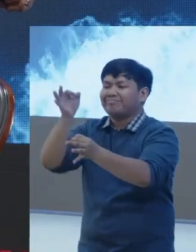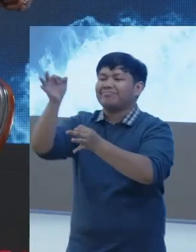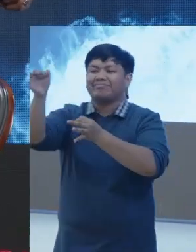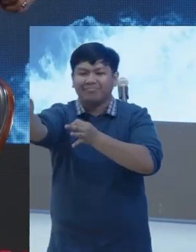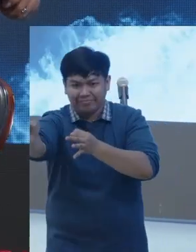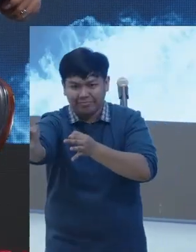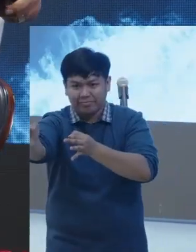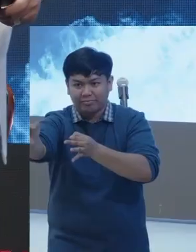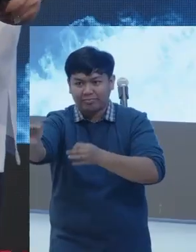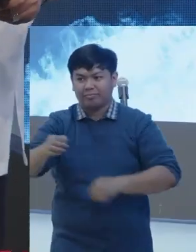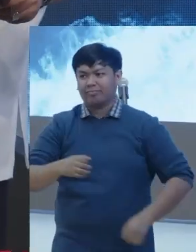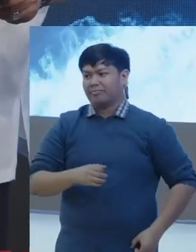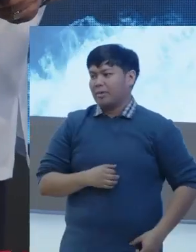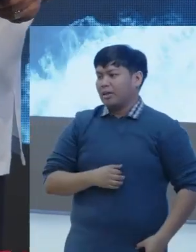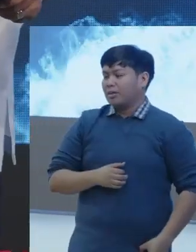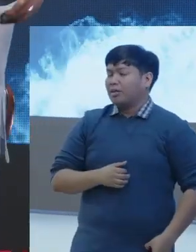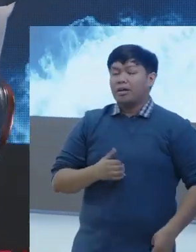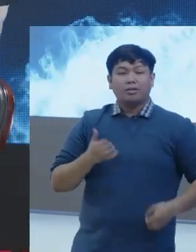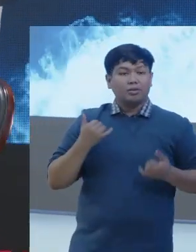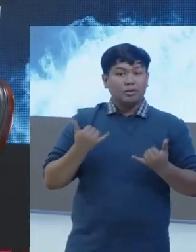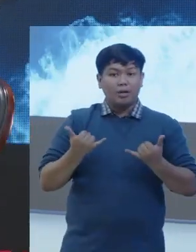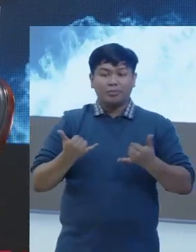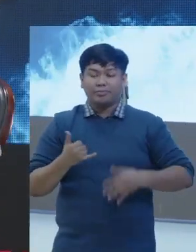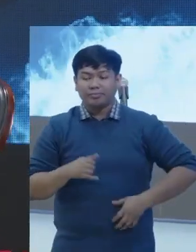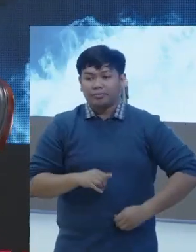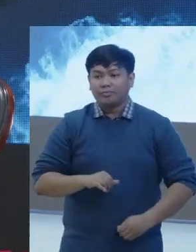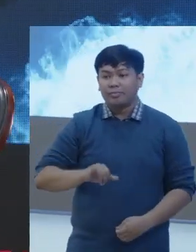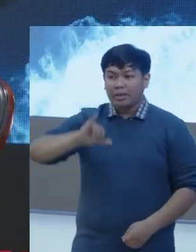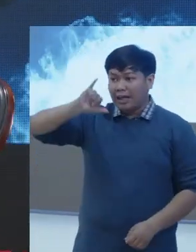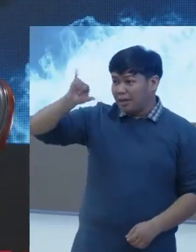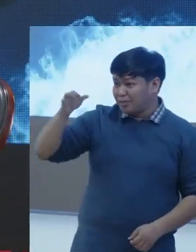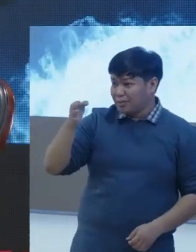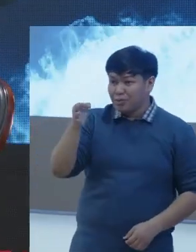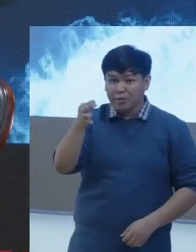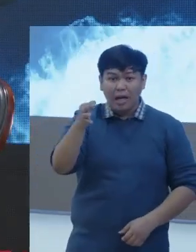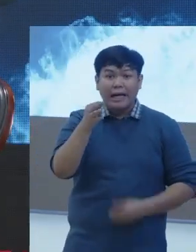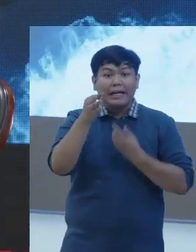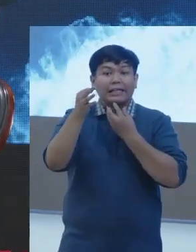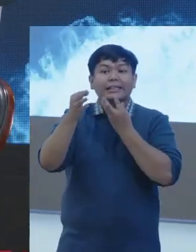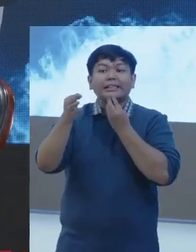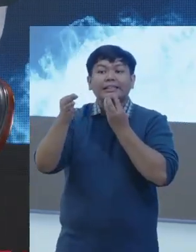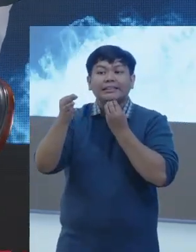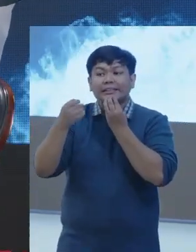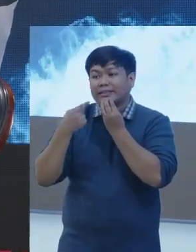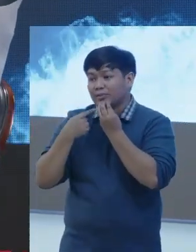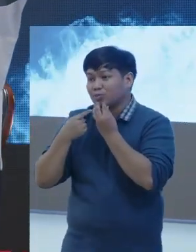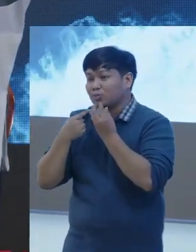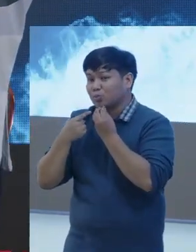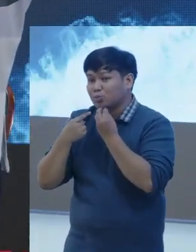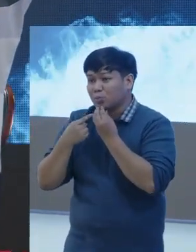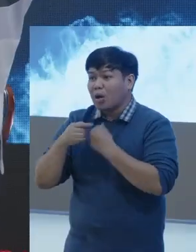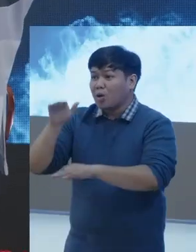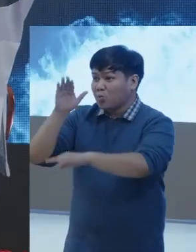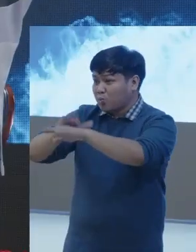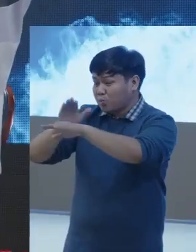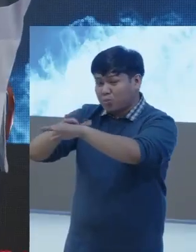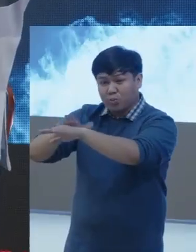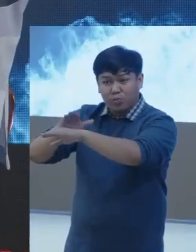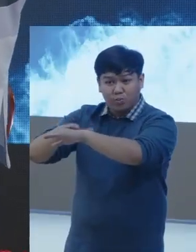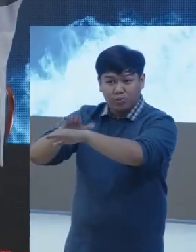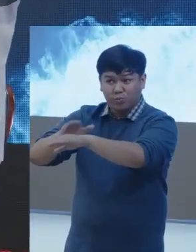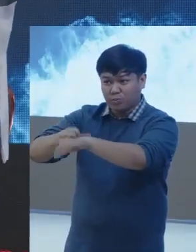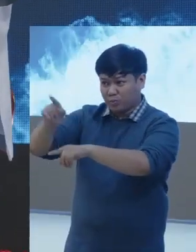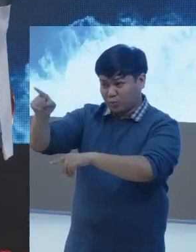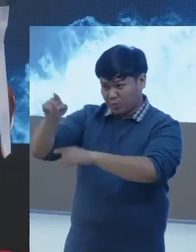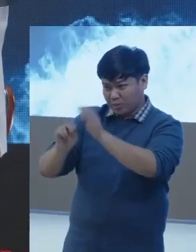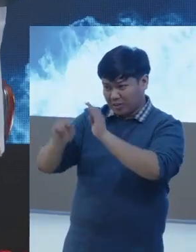Ang malungkot po dito, si Jonah po ay Israelita, pinapunta siya sa Nineveh para i-warn sila.